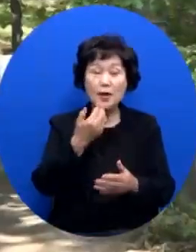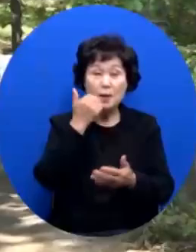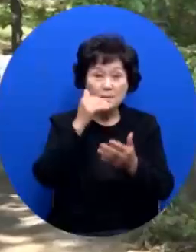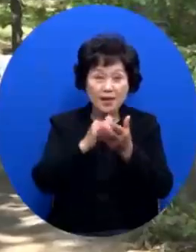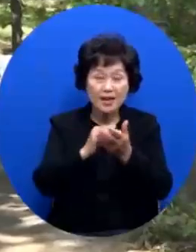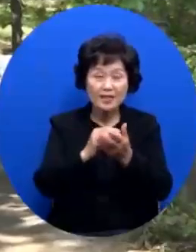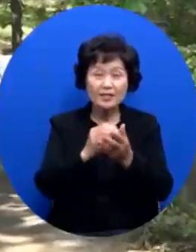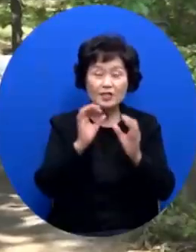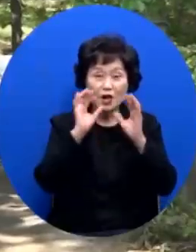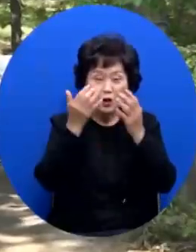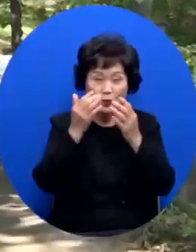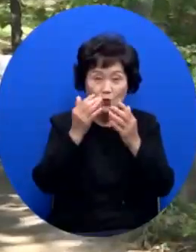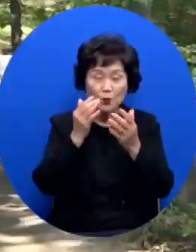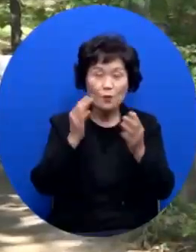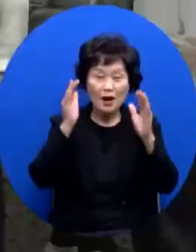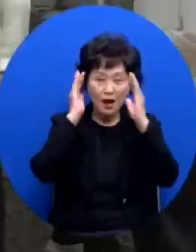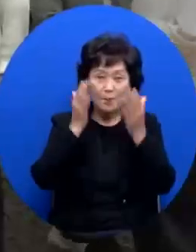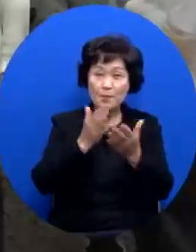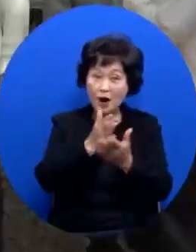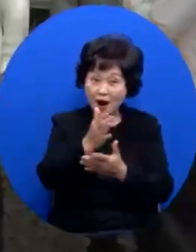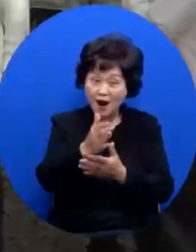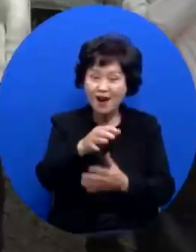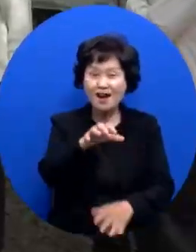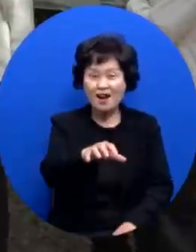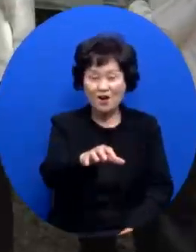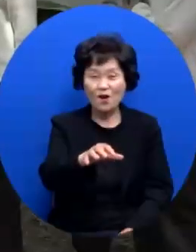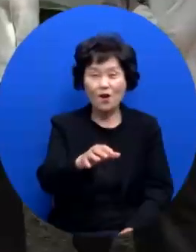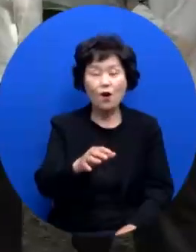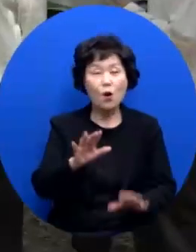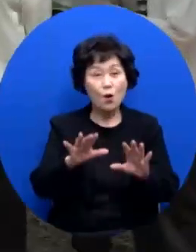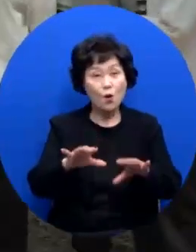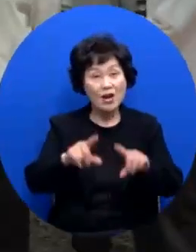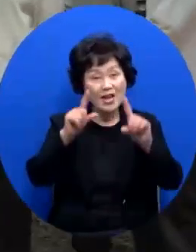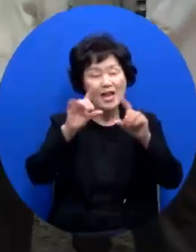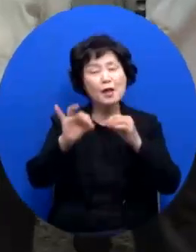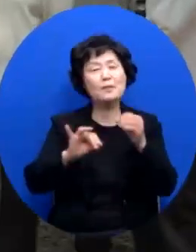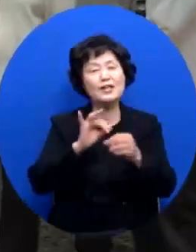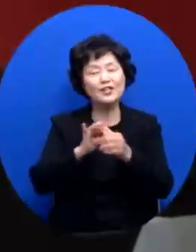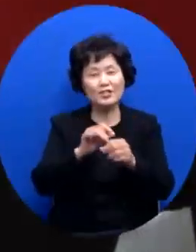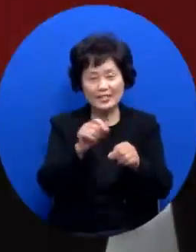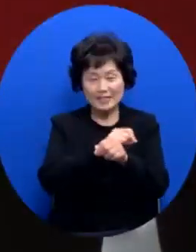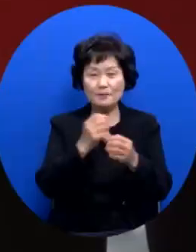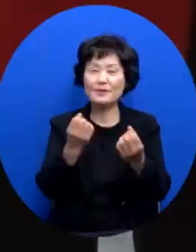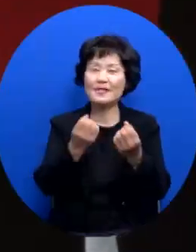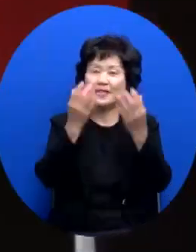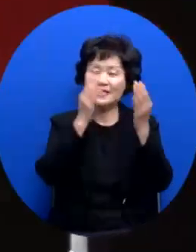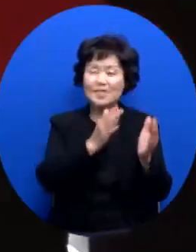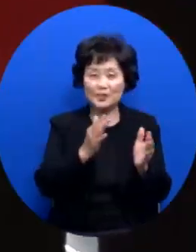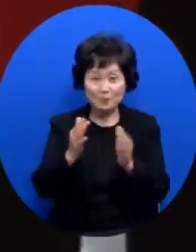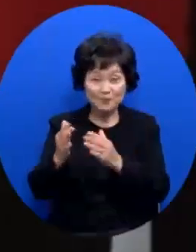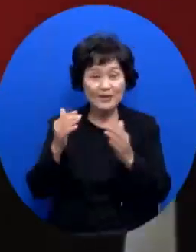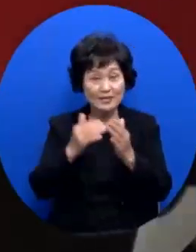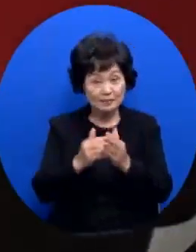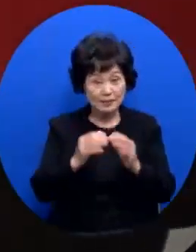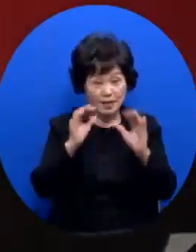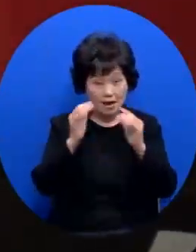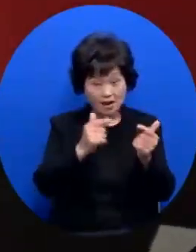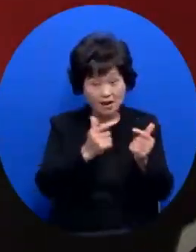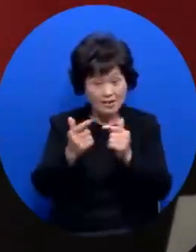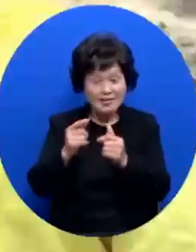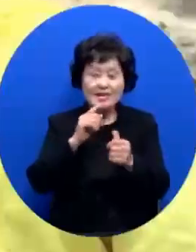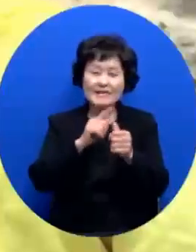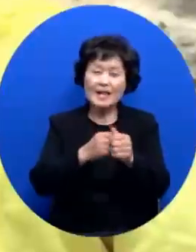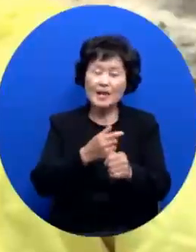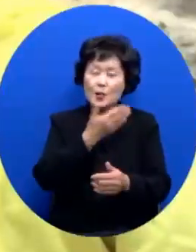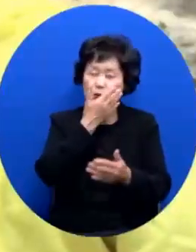팬데믹 회복 시기에 맞이한 어린이날 100주년인 만큼 더욱 특별한 행사를 준비했습니다. 이를 통해 아이들이 자연의